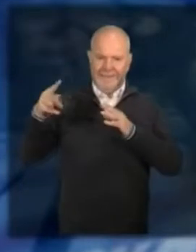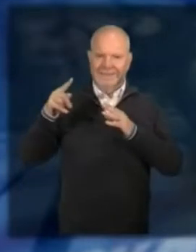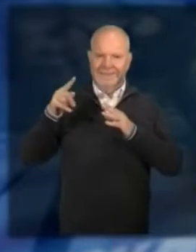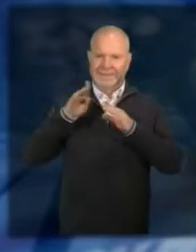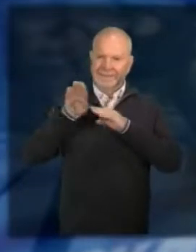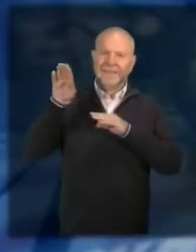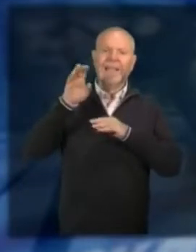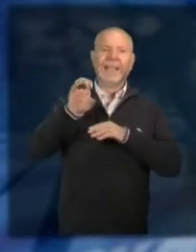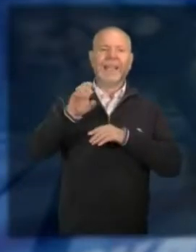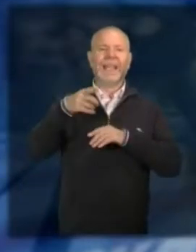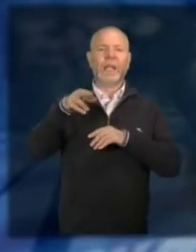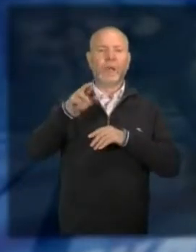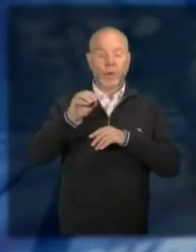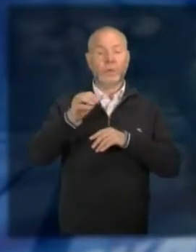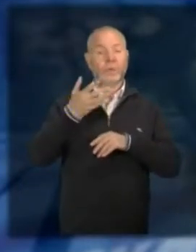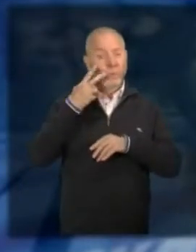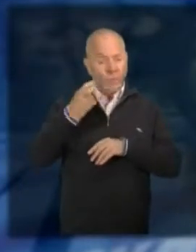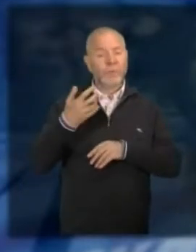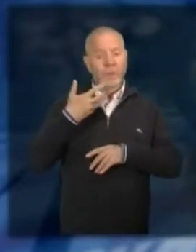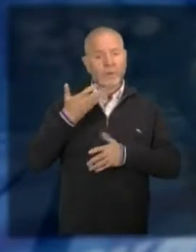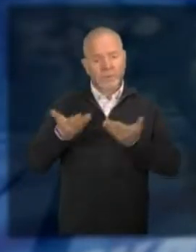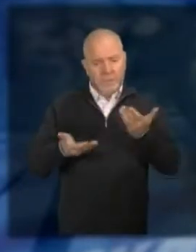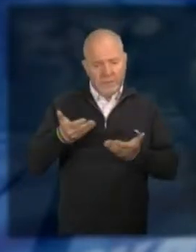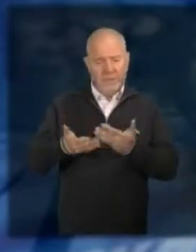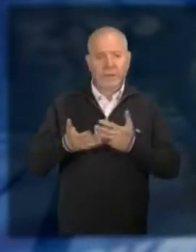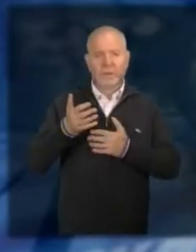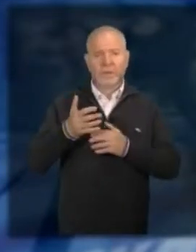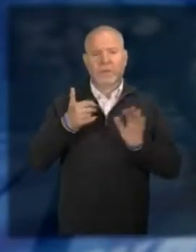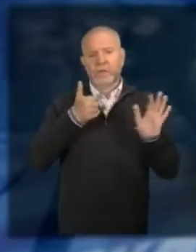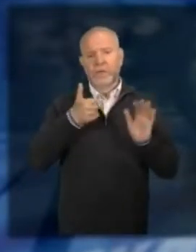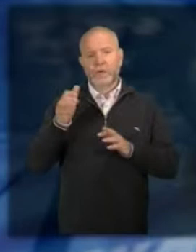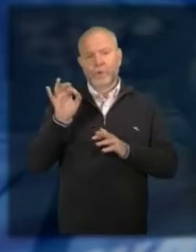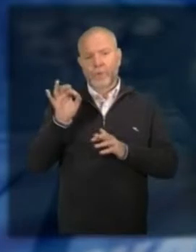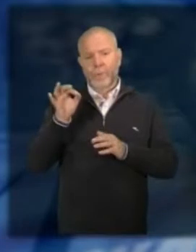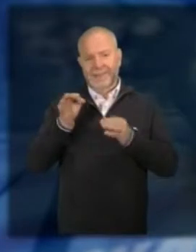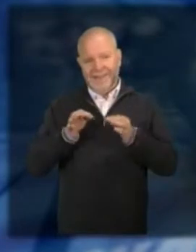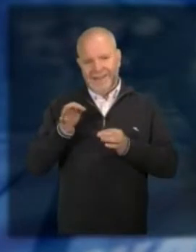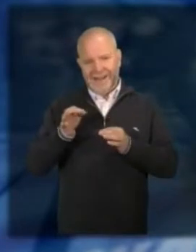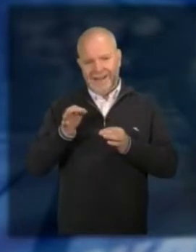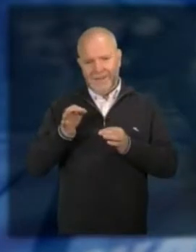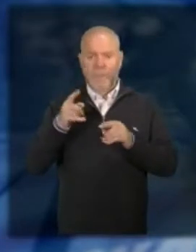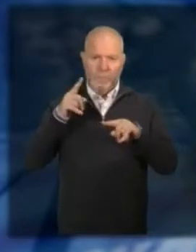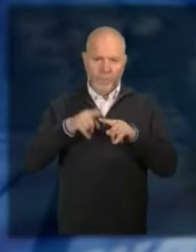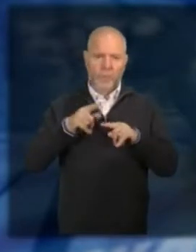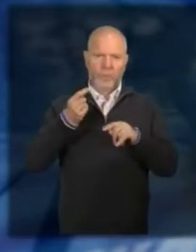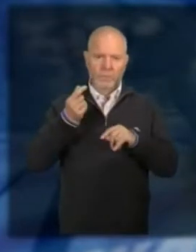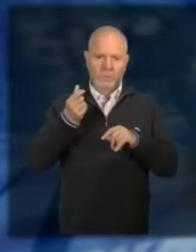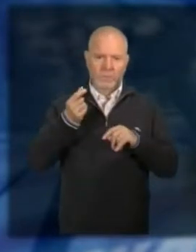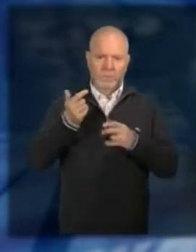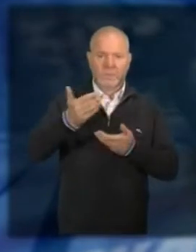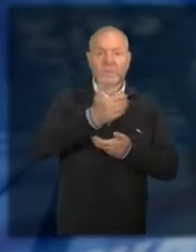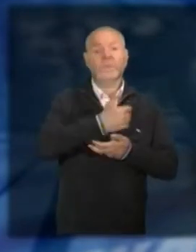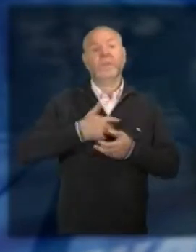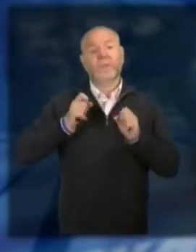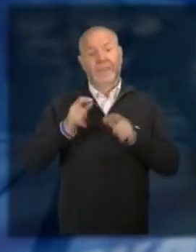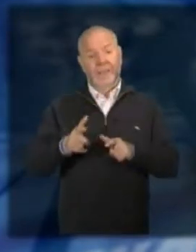Egro. Il giovane aveva 150 grammi di marijuana, 650 euro in contanti, considerati provento dell'attività